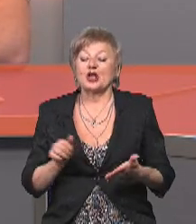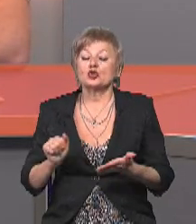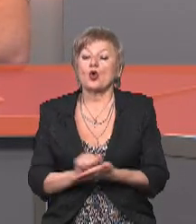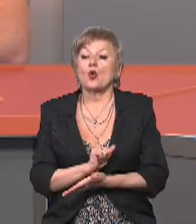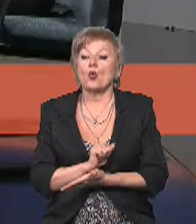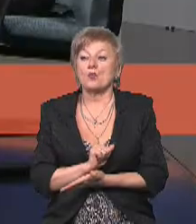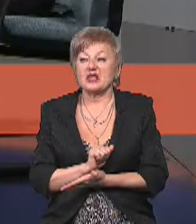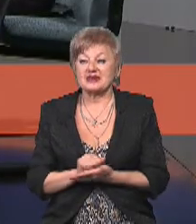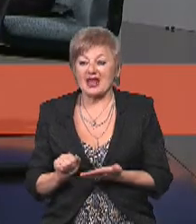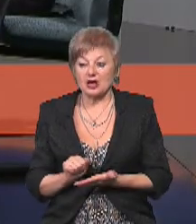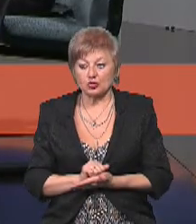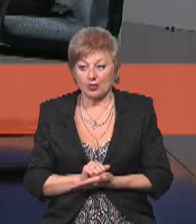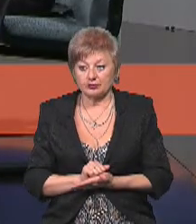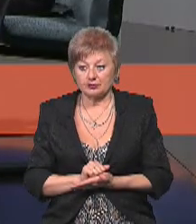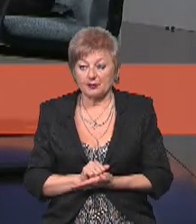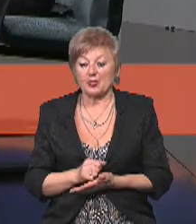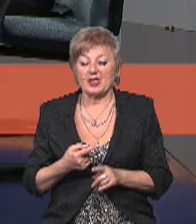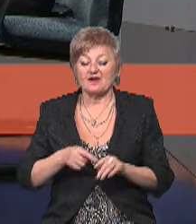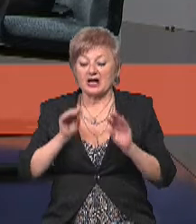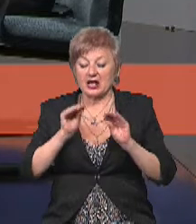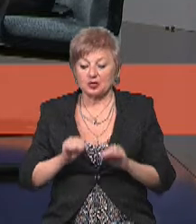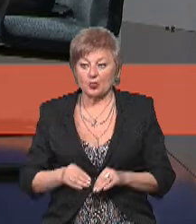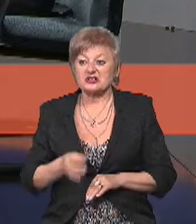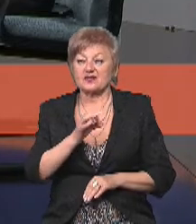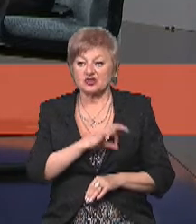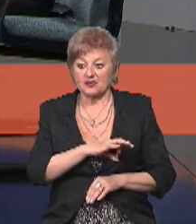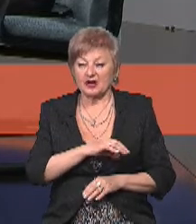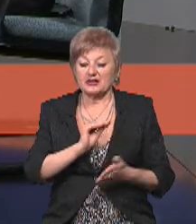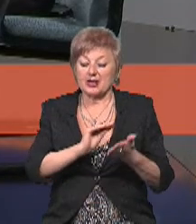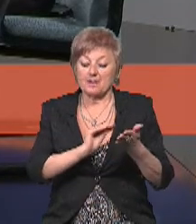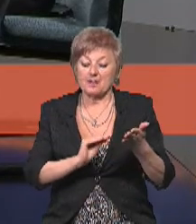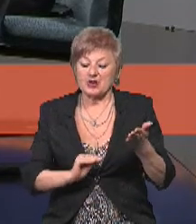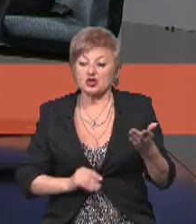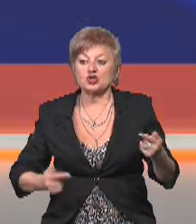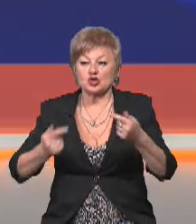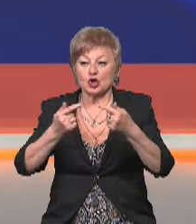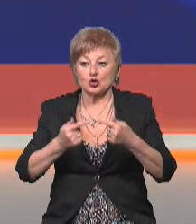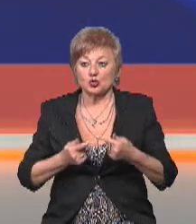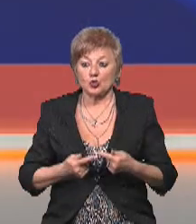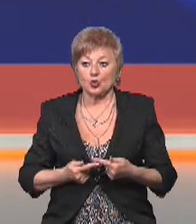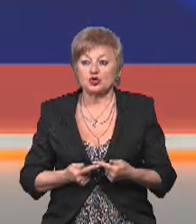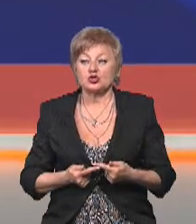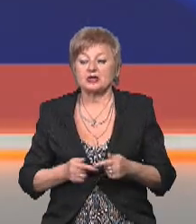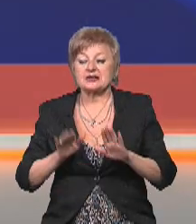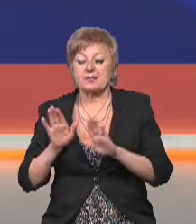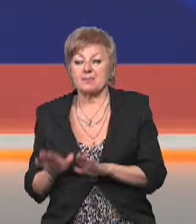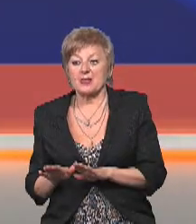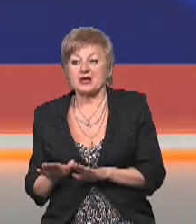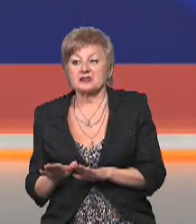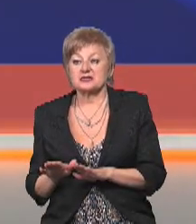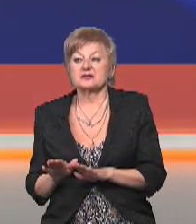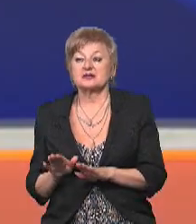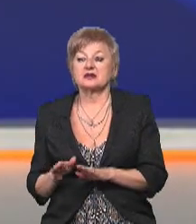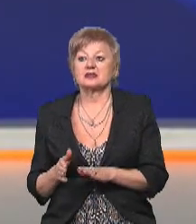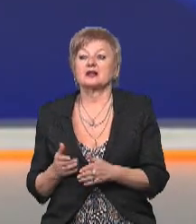документально. В этом акте размежевания прописывается четко, с какой точки